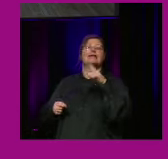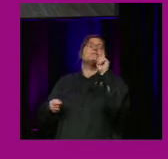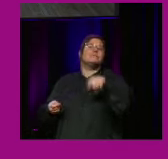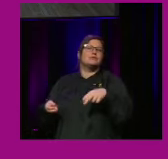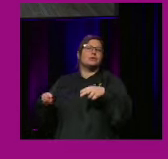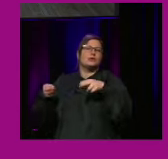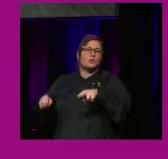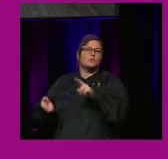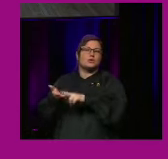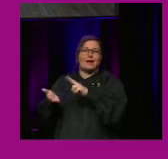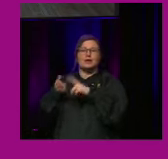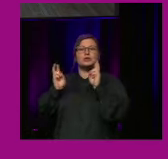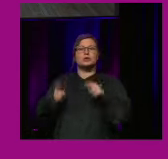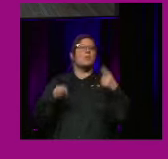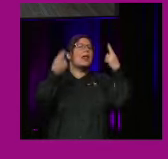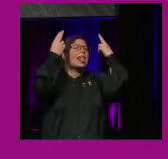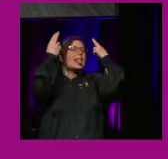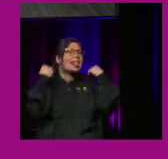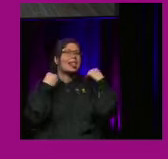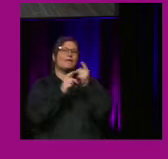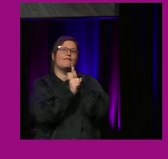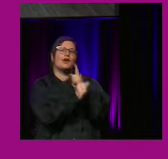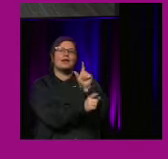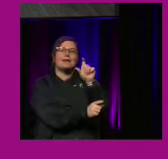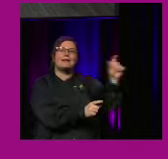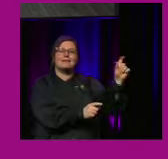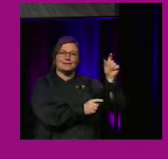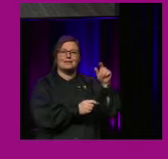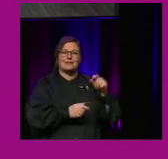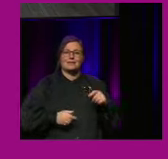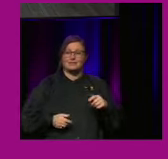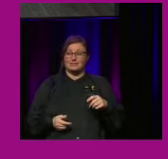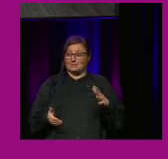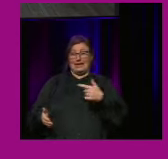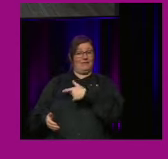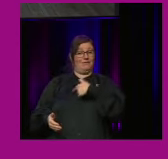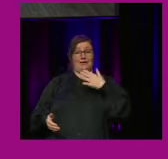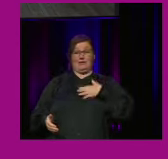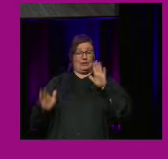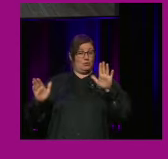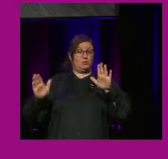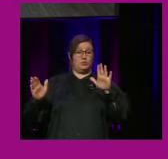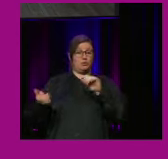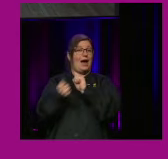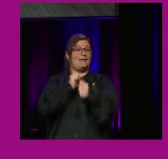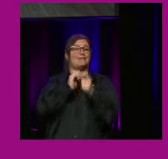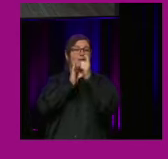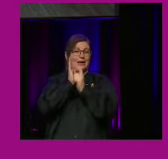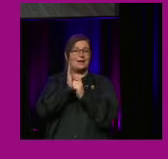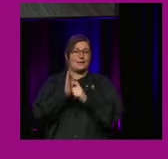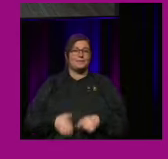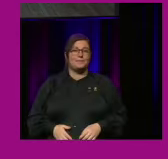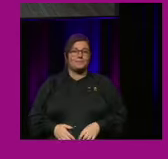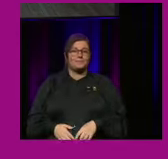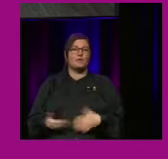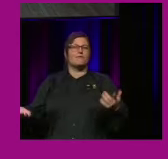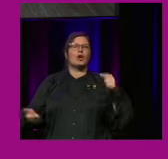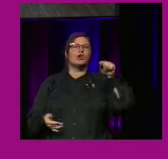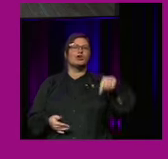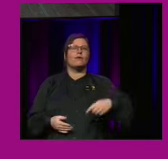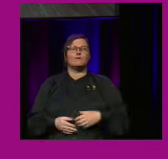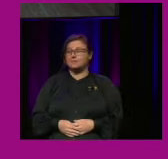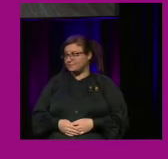ledband, politiska ledband. Det vill vi förändra. Och kravet ska ju då vara